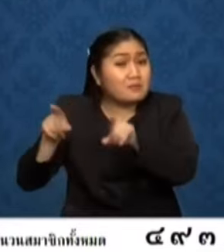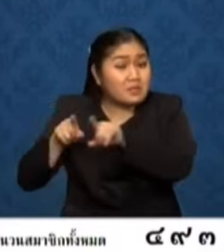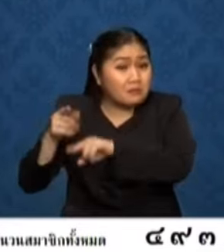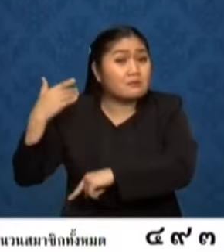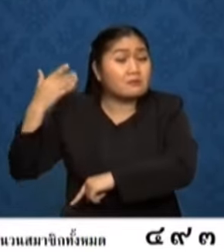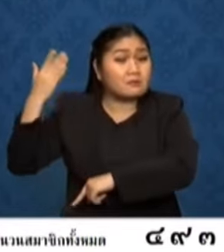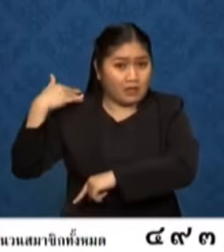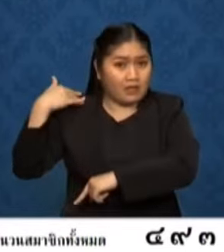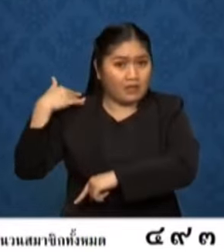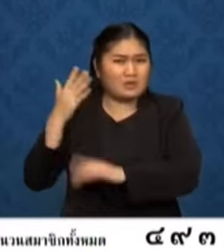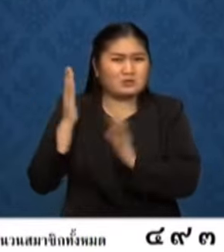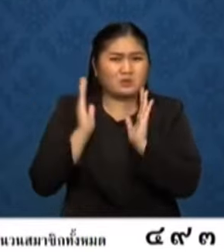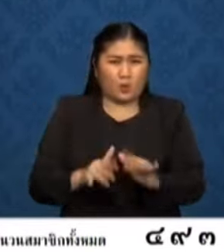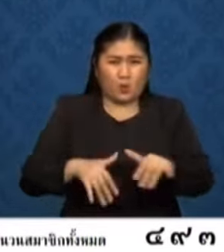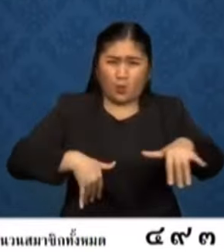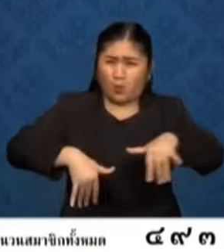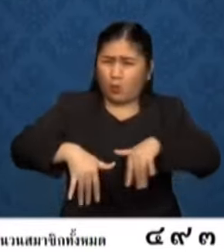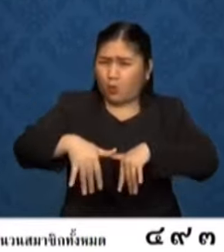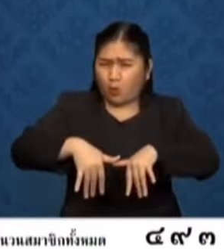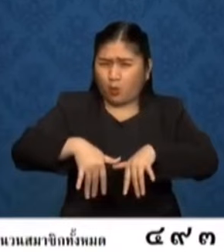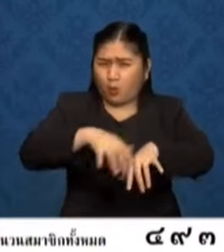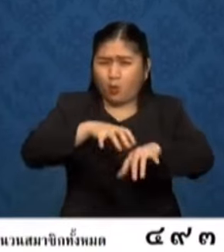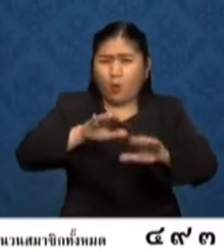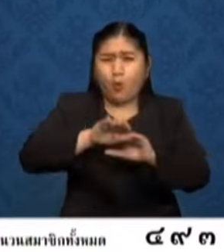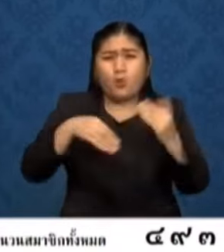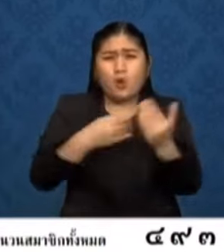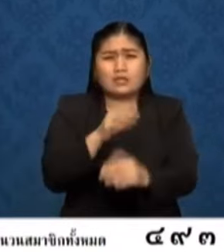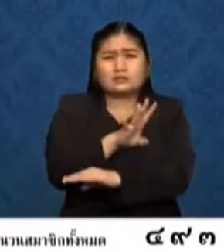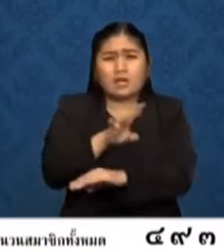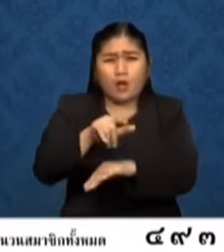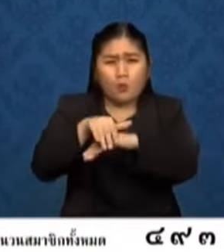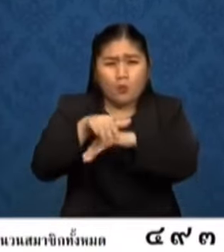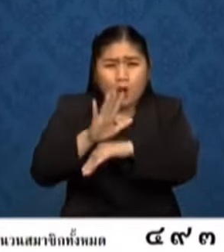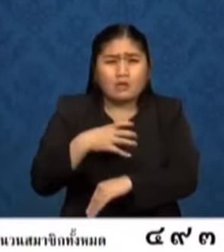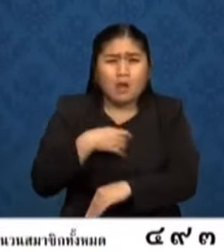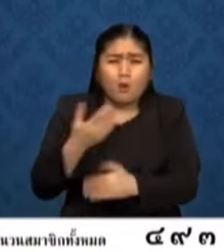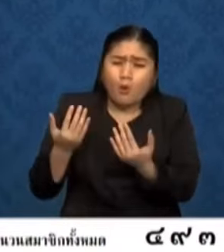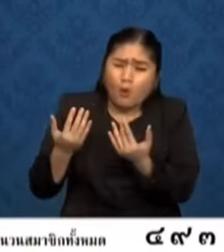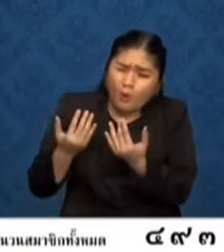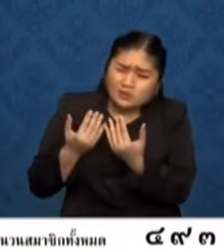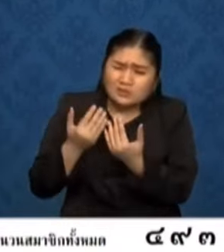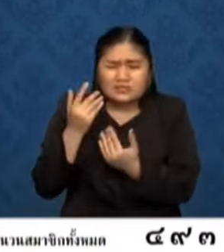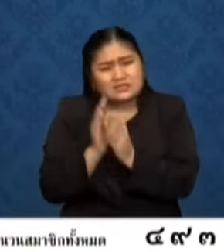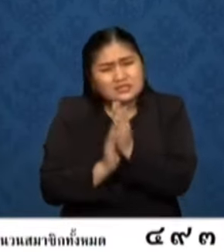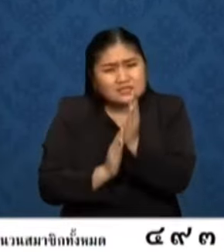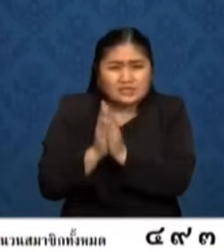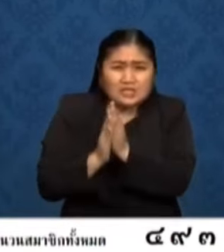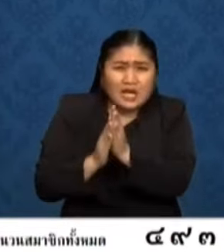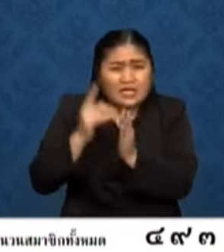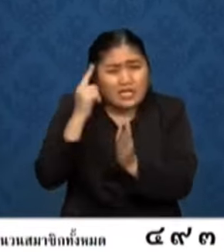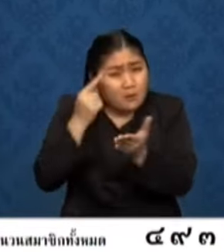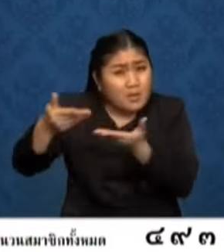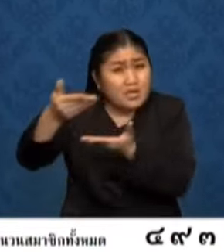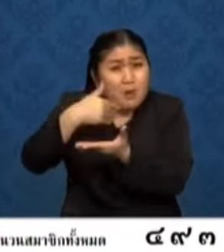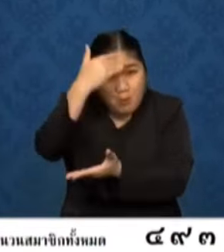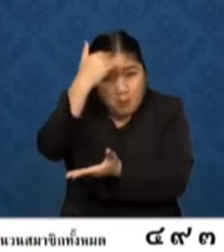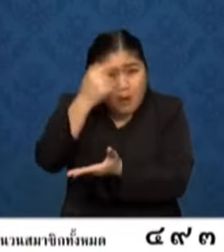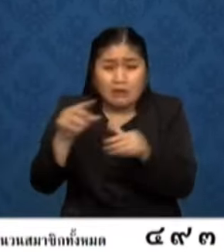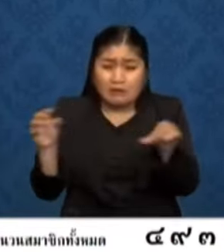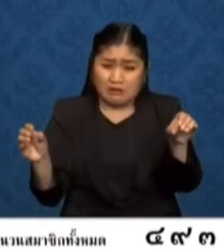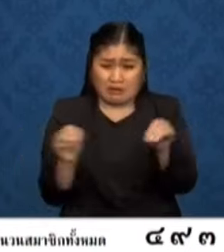กวา 4 ล้านขอบครับธรมธานต่างตงตาลอการพินาของรัฐบาลเนองจากใลลดูการเก็บเกี่ยว